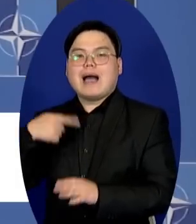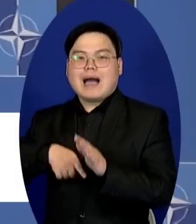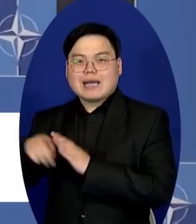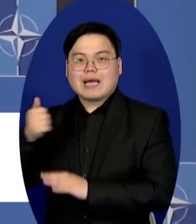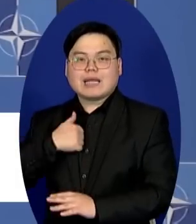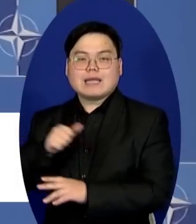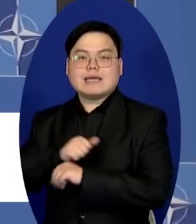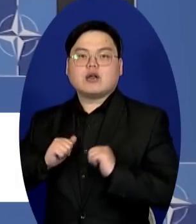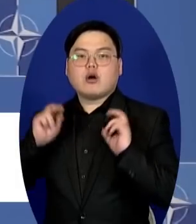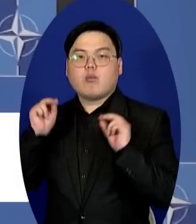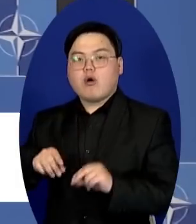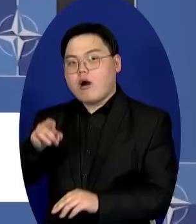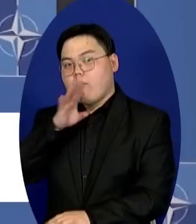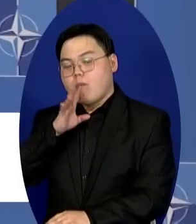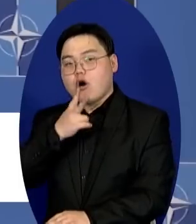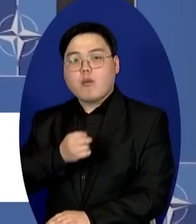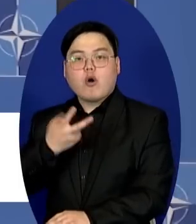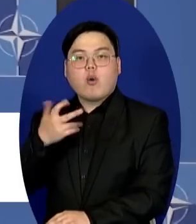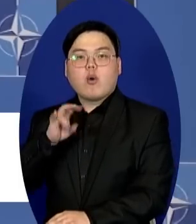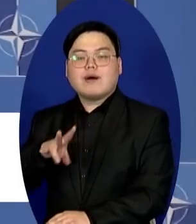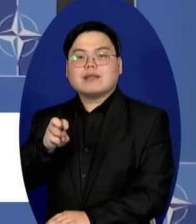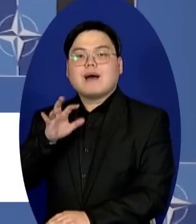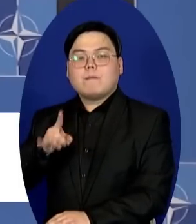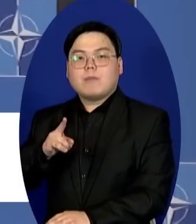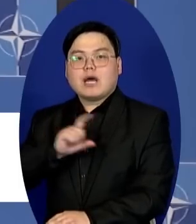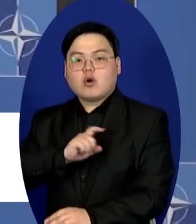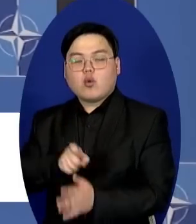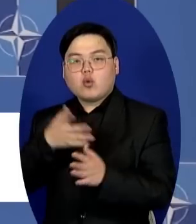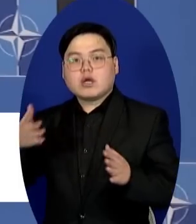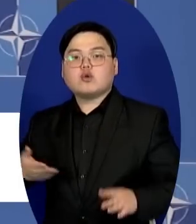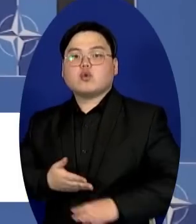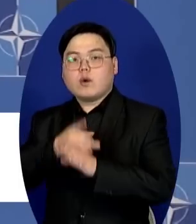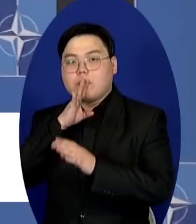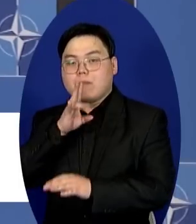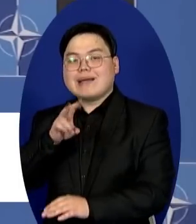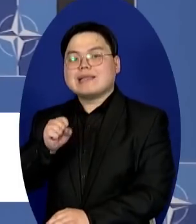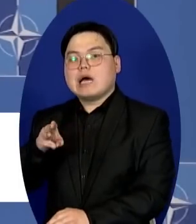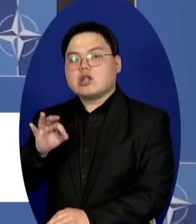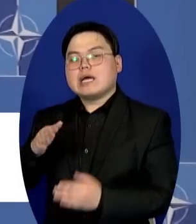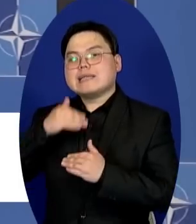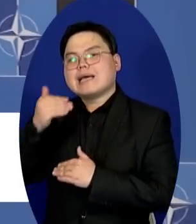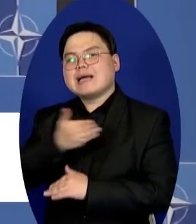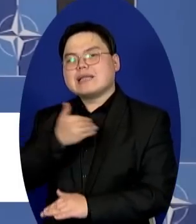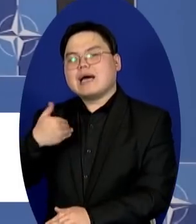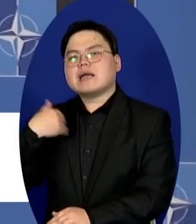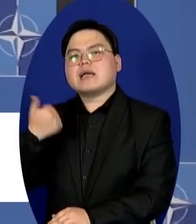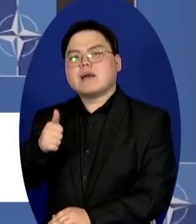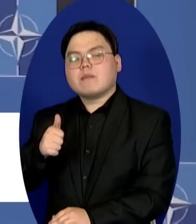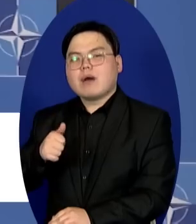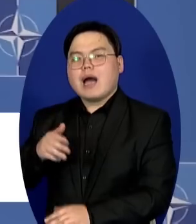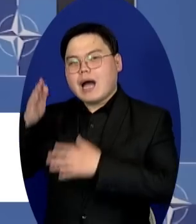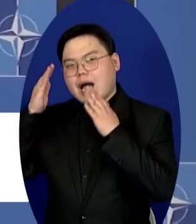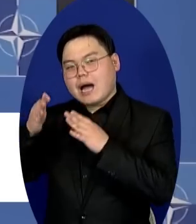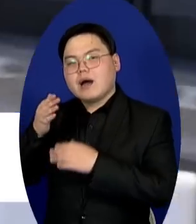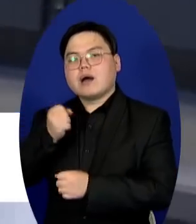байна. 2023 оны намар Йенс Столтенбергийн бүрэн эрхийн хугацаа дуусахтай холбоотойгоор НАТОгийн дараагийн тэргүүний асуудлын хүү анхаарлын төвд